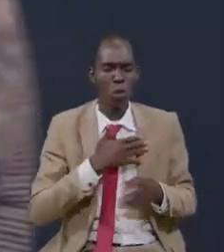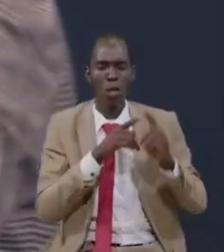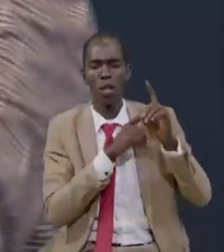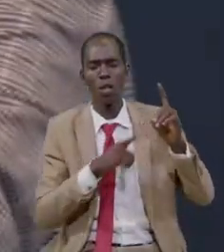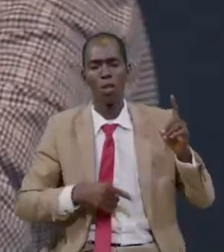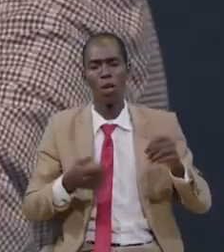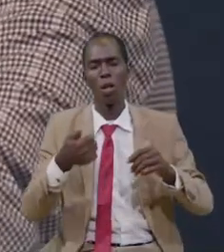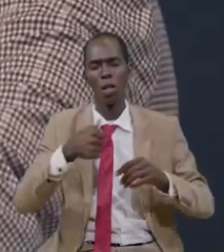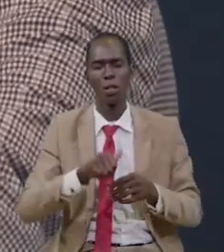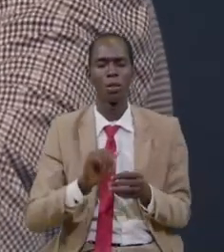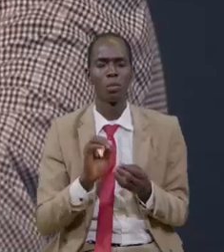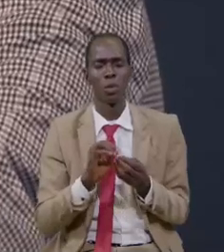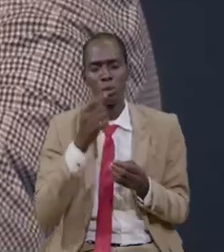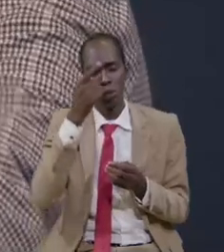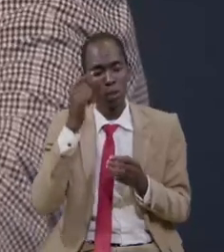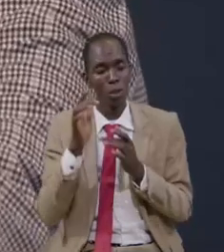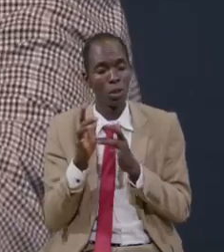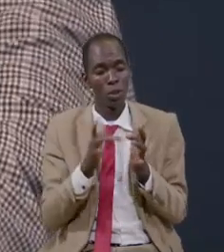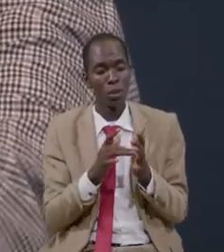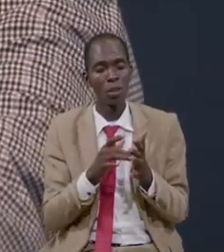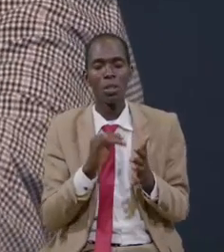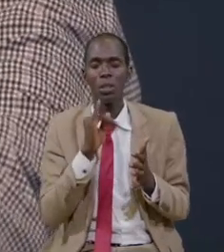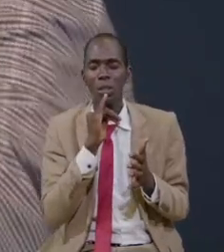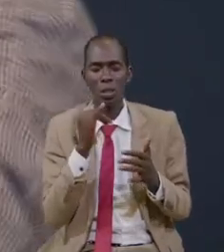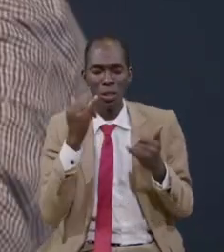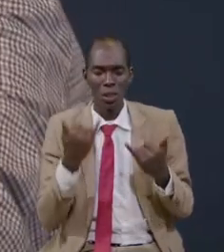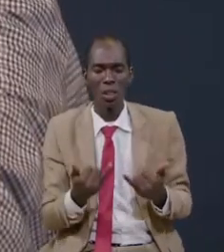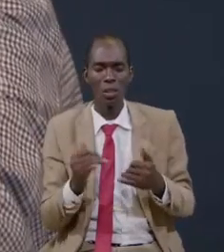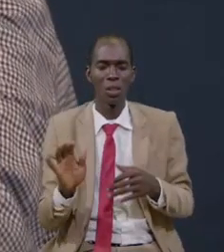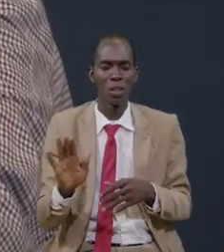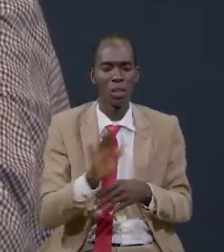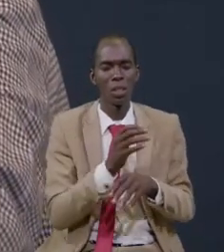parce que Jésus-Christ est maintenant le Sauveur.